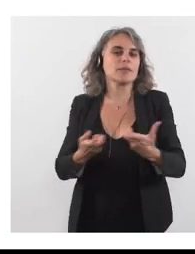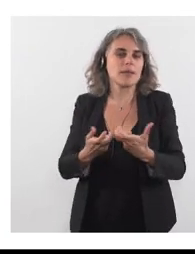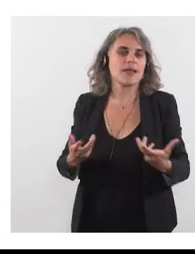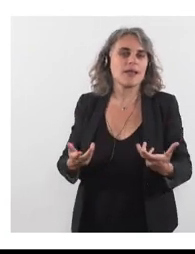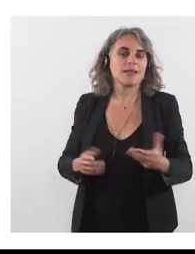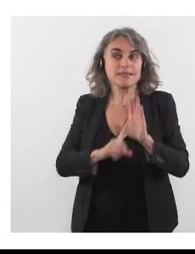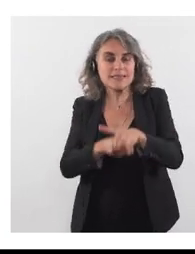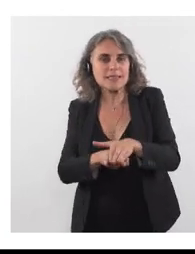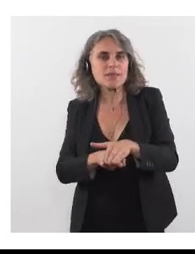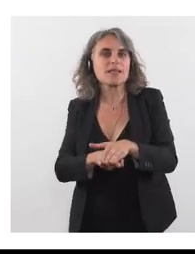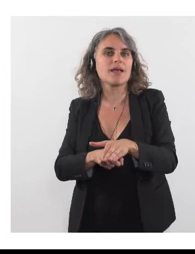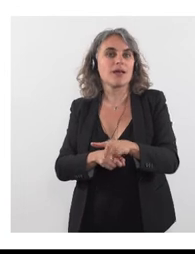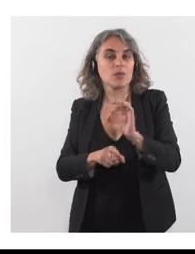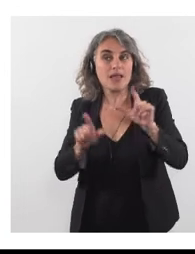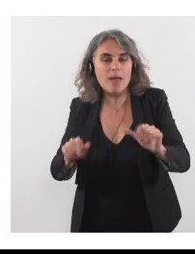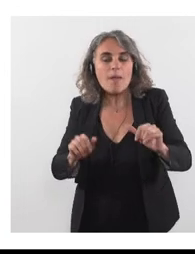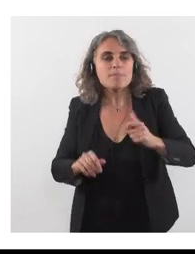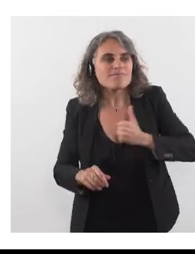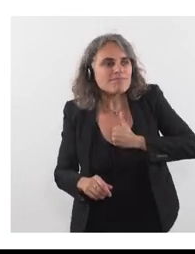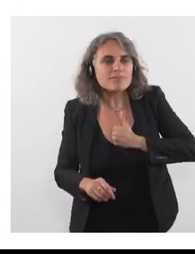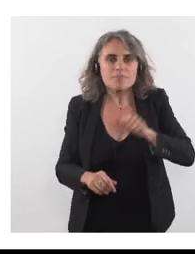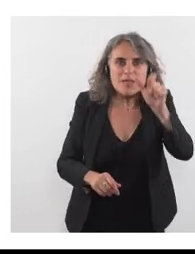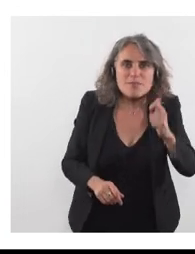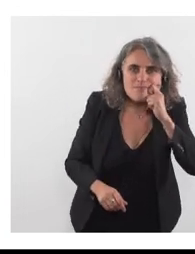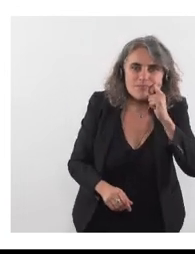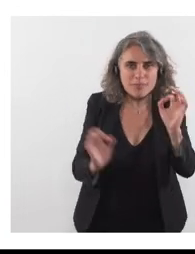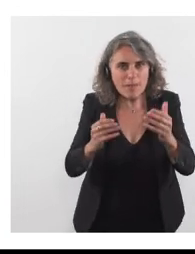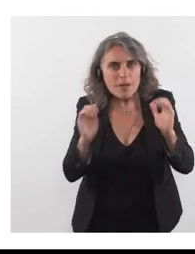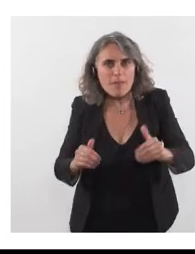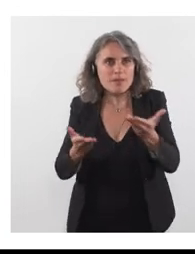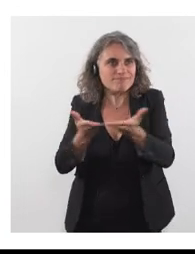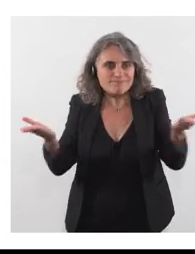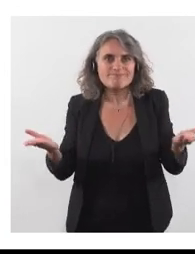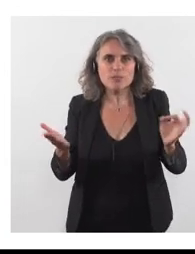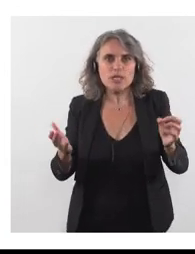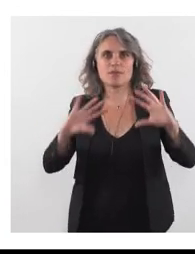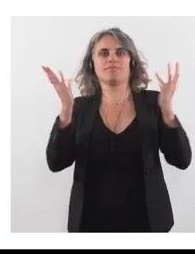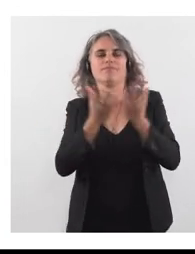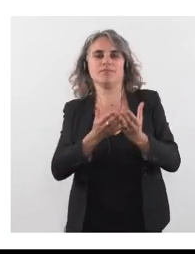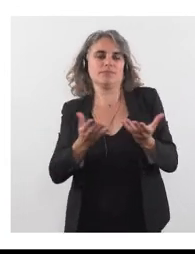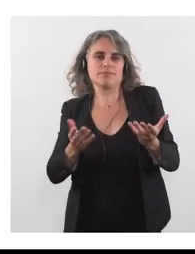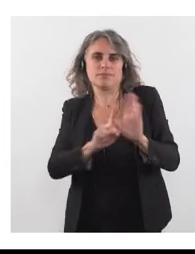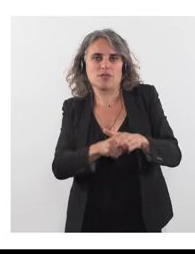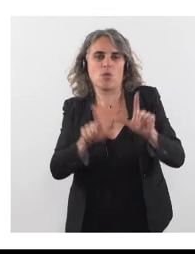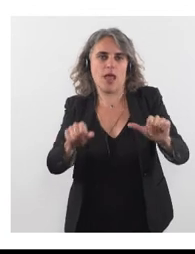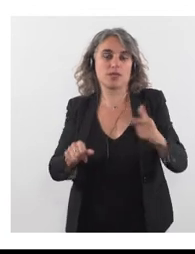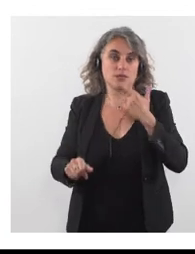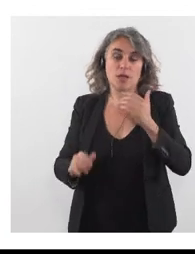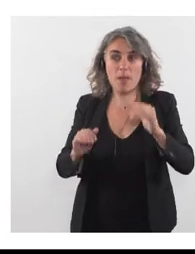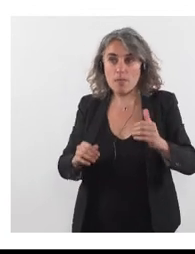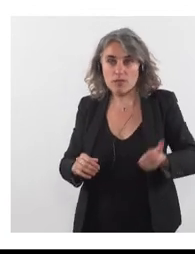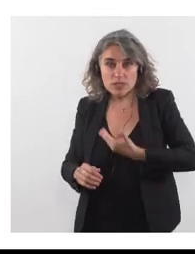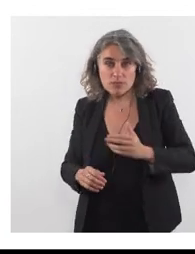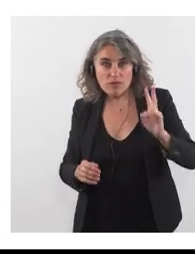discriminer, même s'il n'y a pas de victime individuelle. Et donc, il est possible aussi pour l'organe de promotion de l'égalité d'agir en justice, même en l'absence de